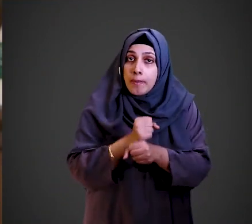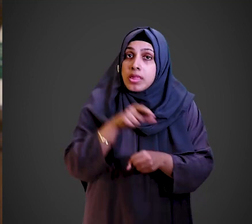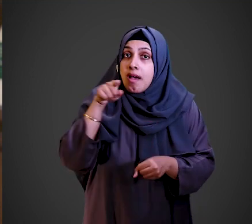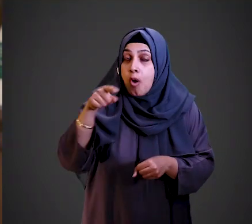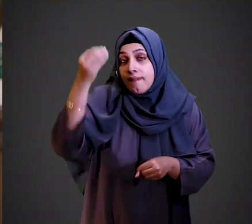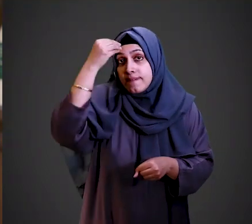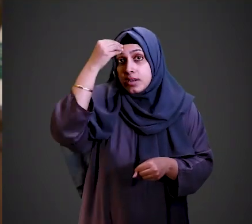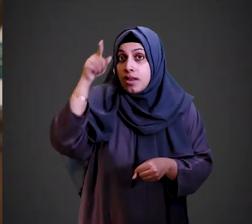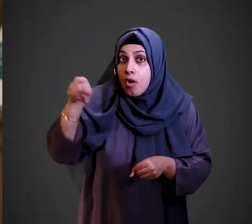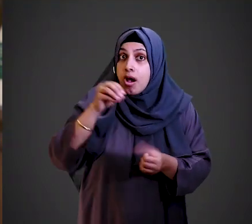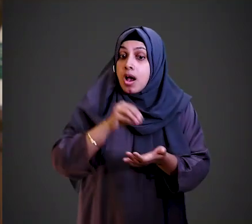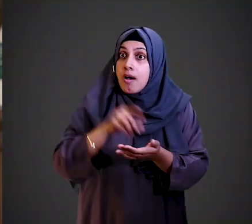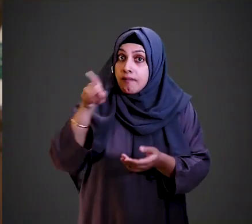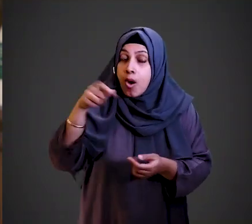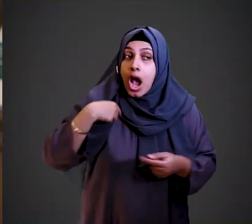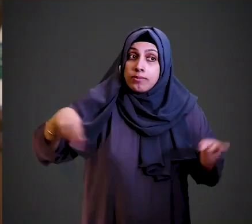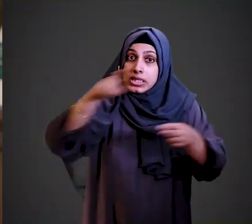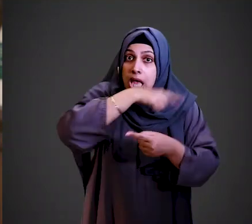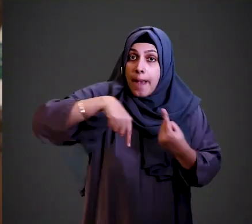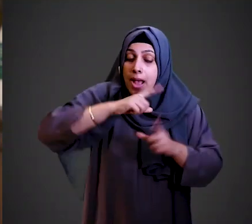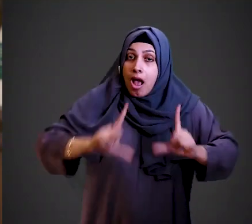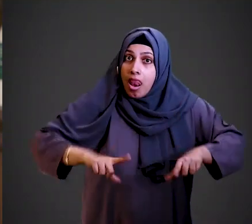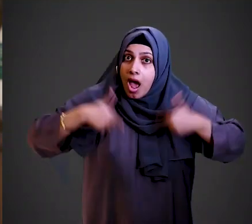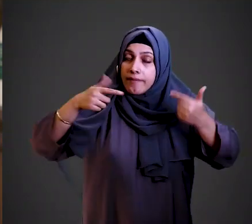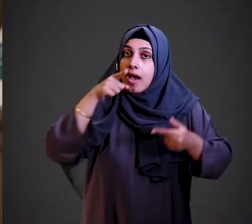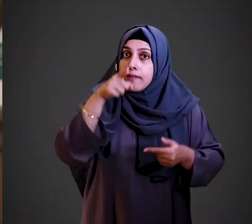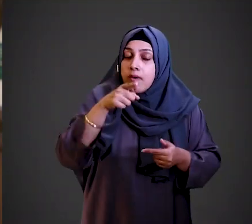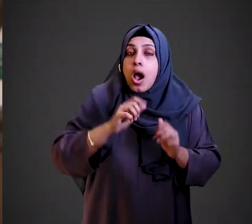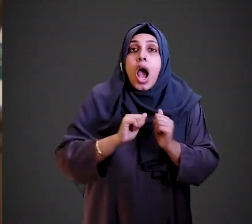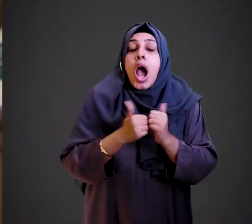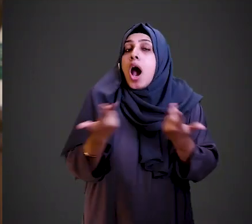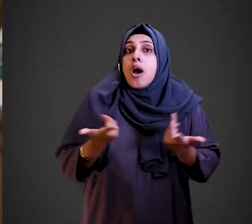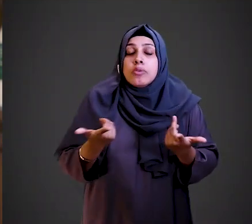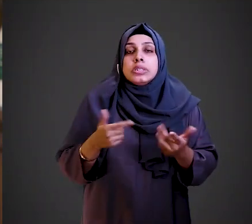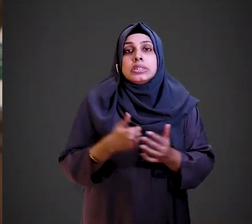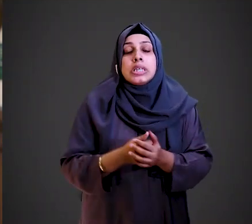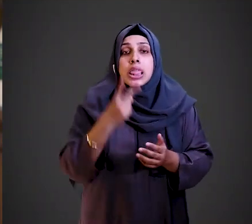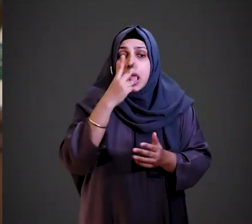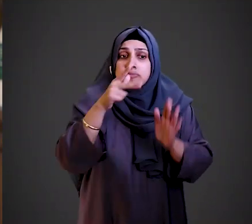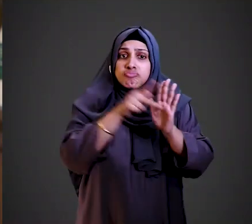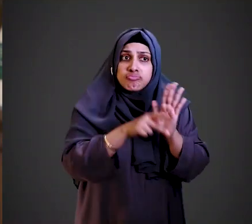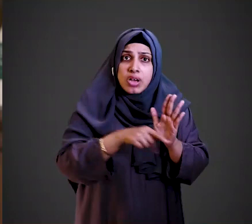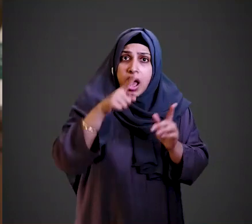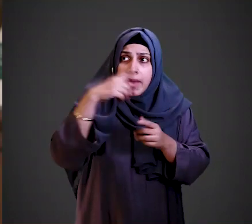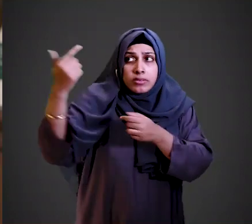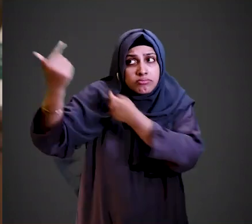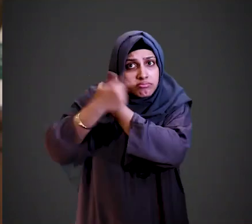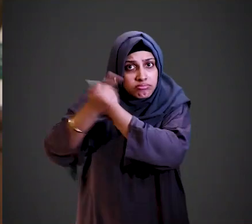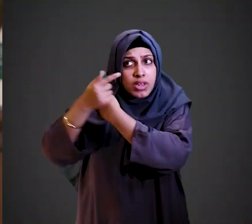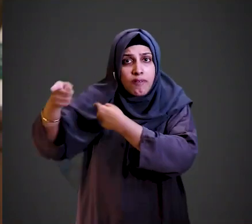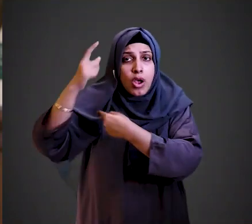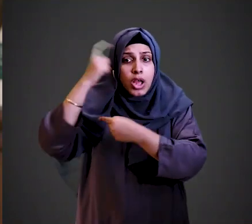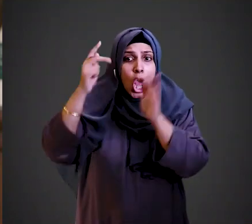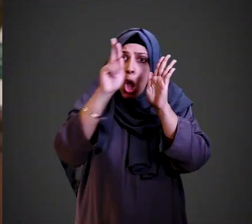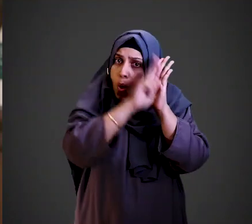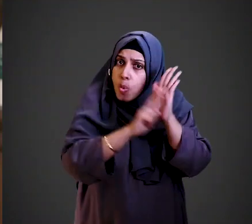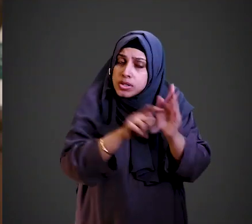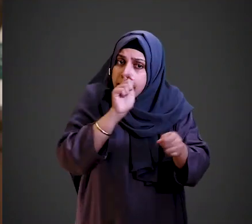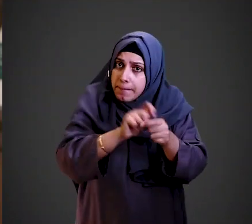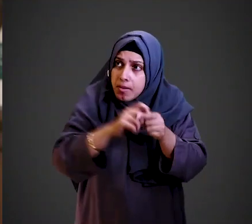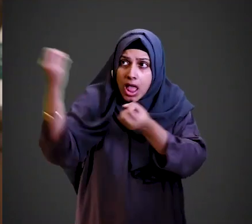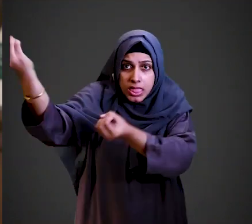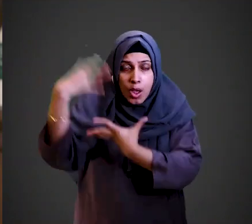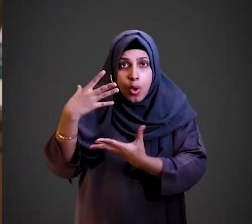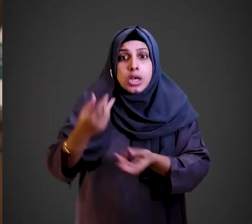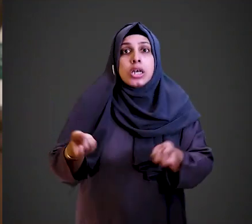حکومت کا یہ فرض بنتا ہے کہ وہ ہماری زندگی کو کسی طریقے سے کسی ضوابط کے تحت ہمیں گائیڈ کریں، کوئی رولز اینڈ